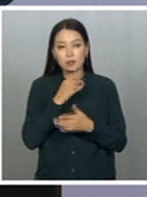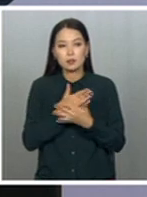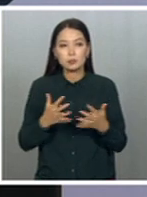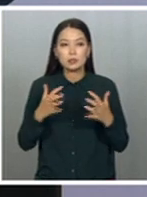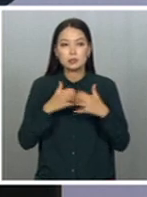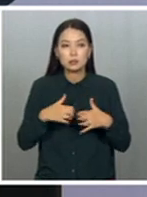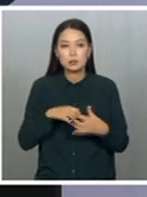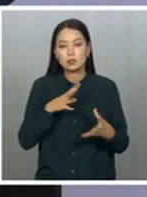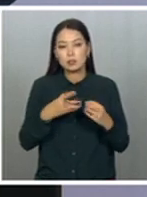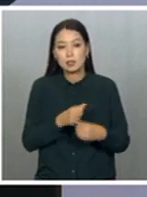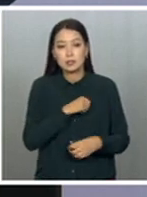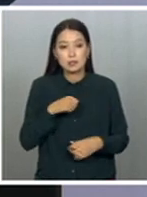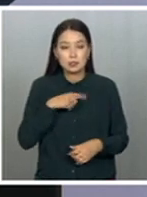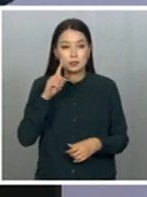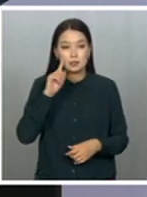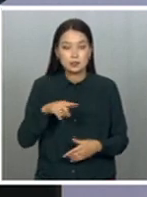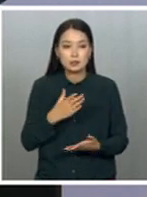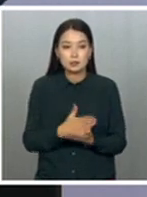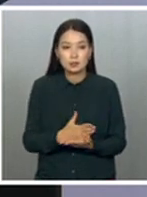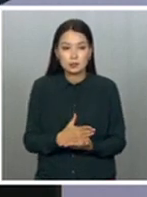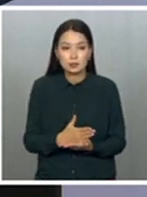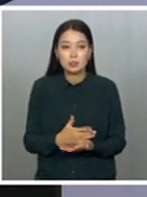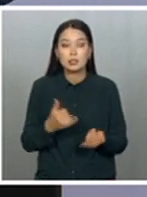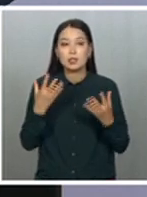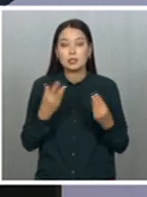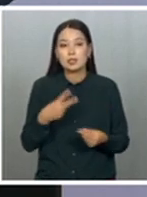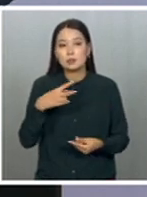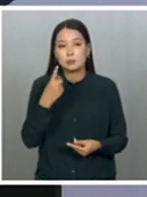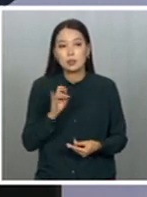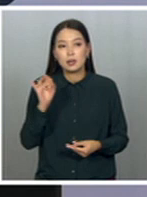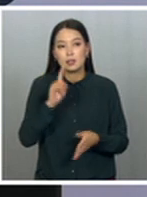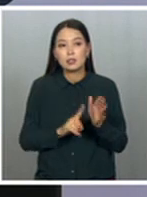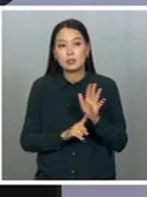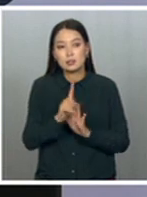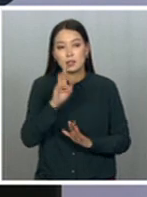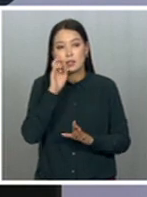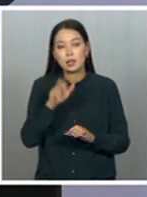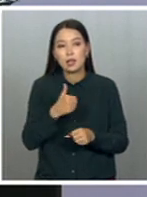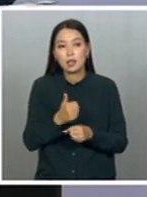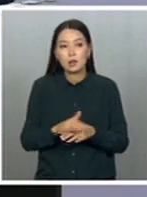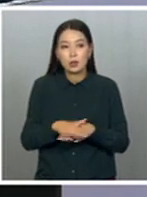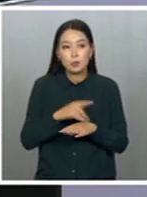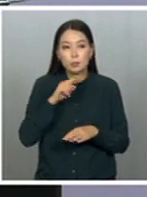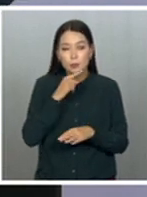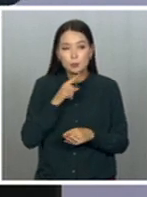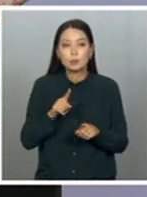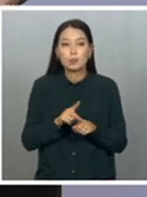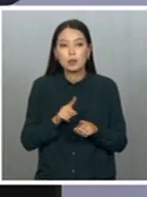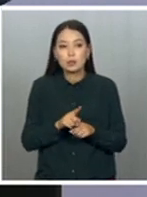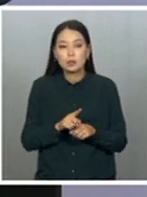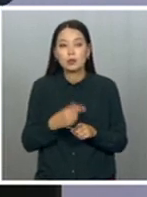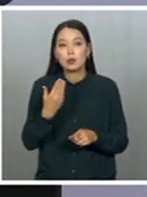болғандығы өздеріңізге белгілі. Ал 21-ші ғасырдың басындағы ел экономикасындағы басты жетістік,